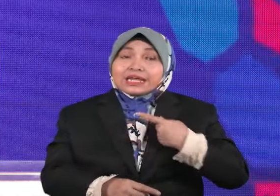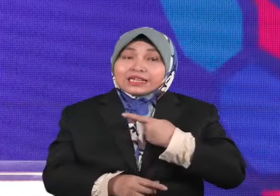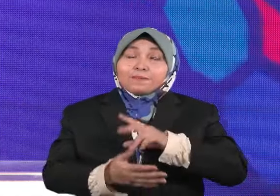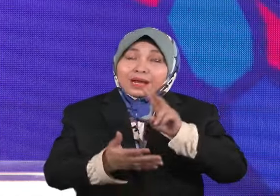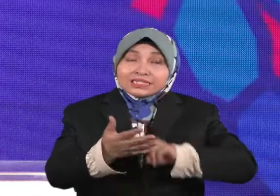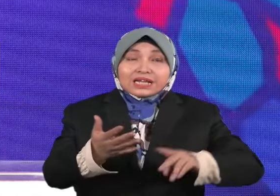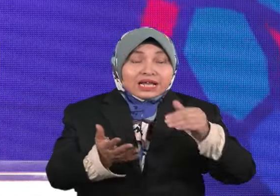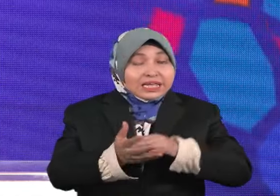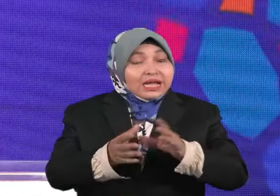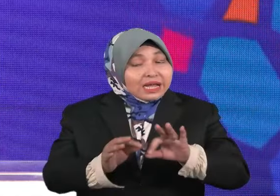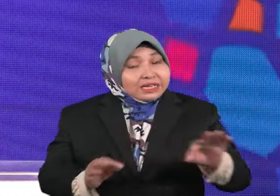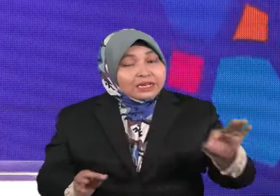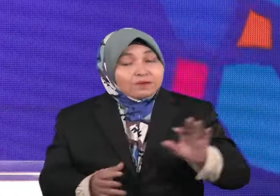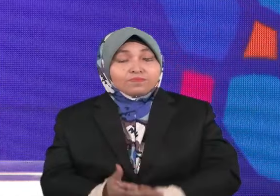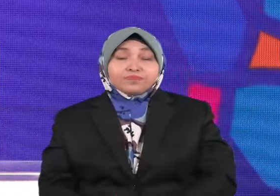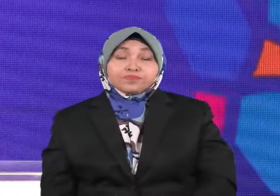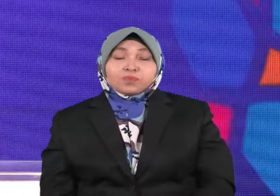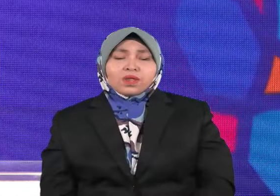baca lagi ayat ini.